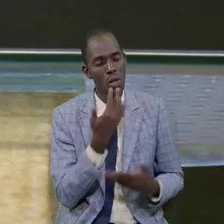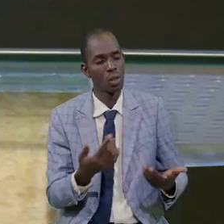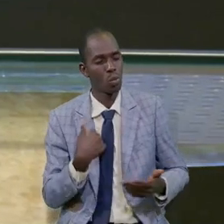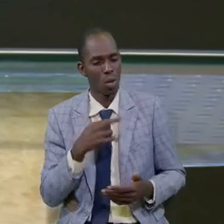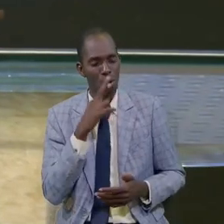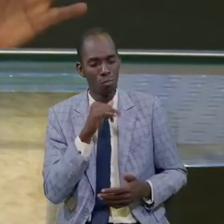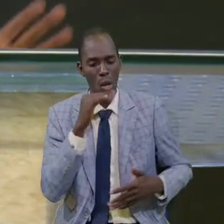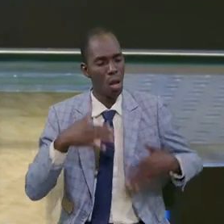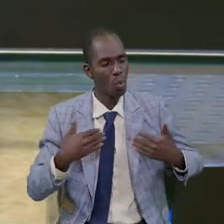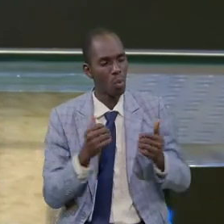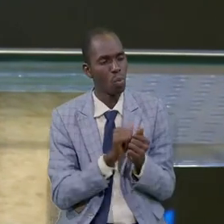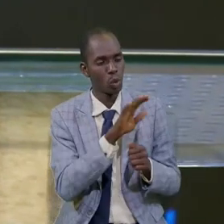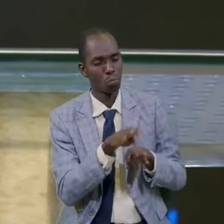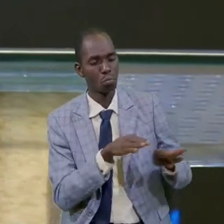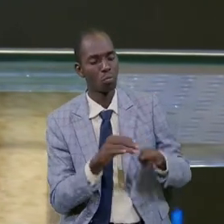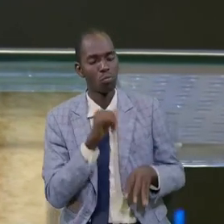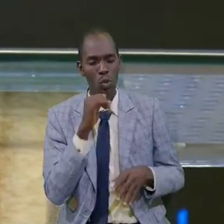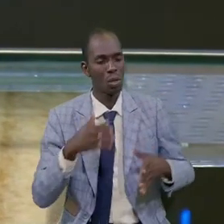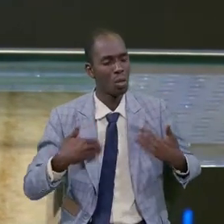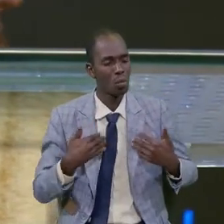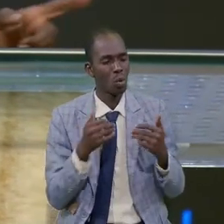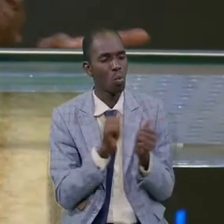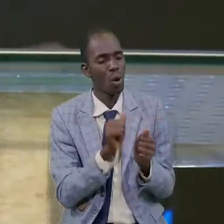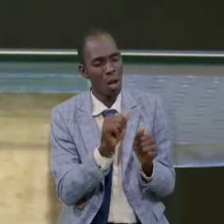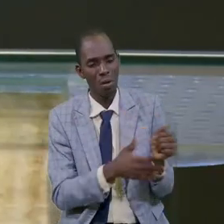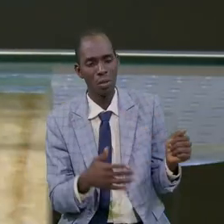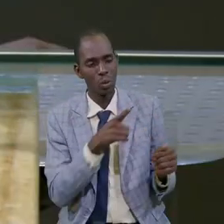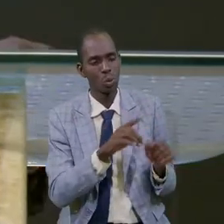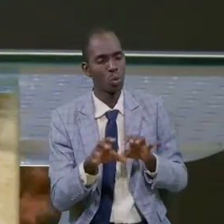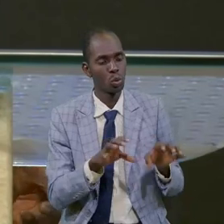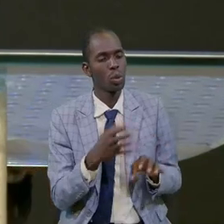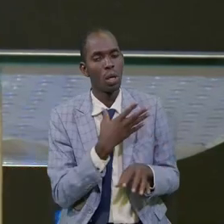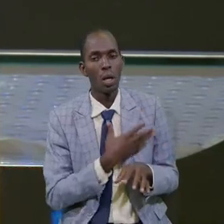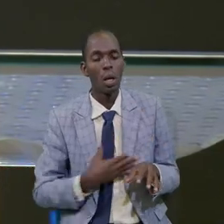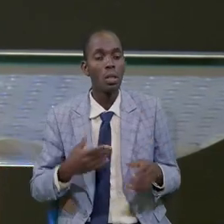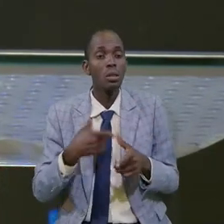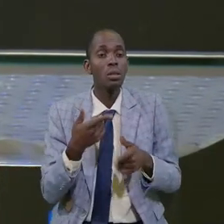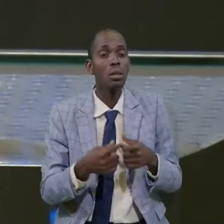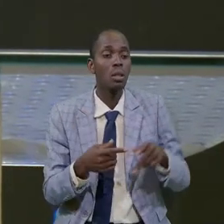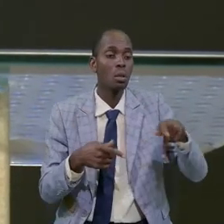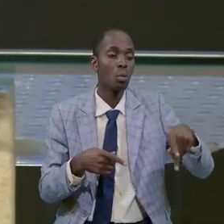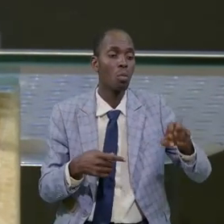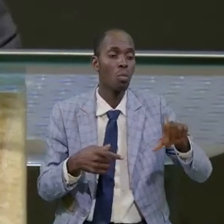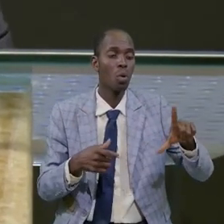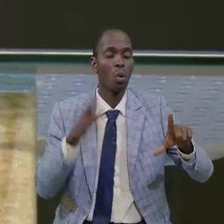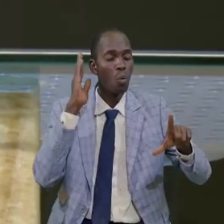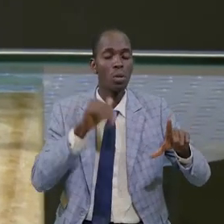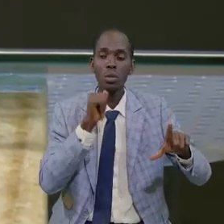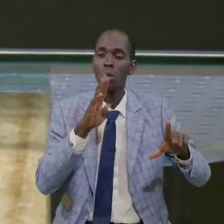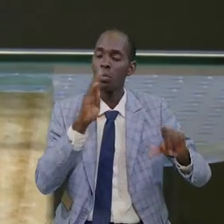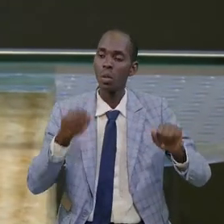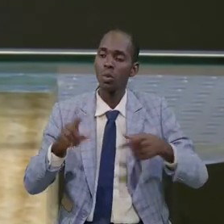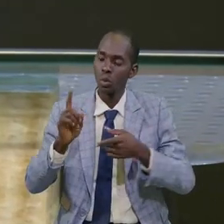fais. Nous sommes blessés par ton action. Nous sommes offensés par ce que tu fais. Donc, vous ne serez pas en mesure